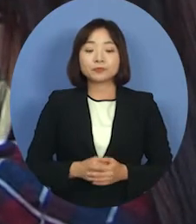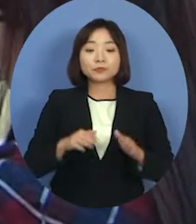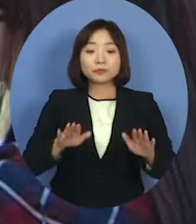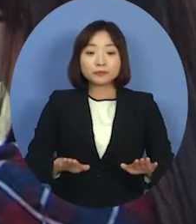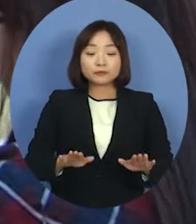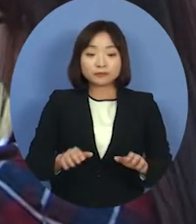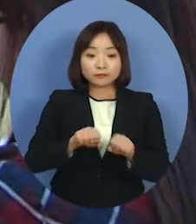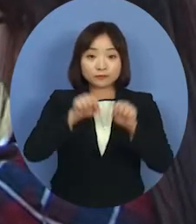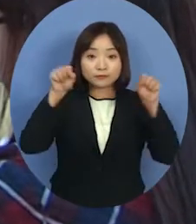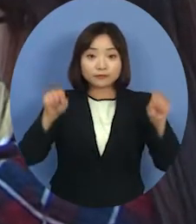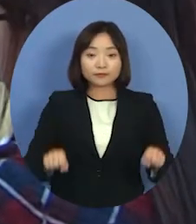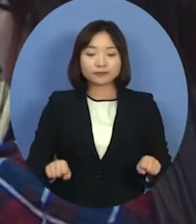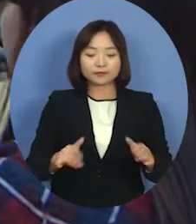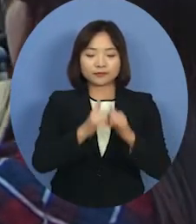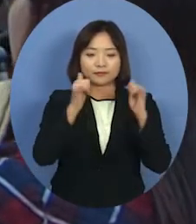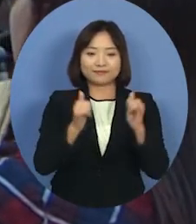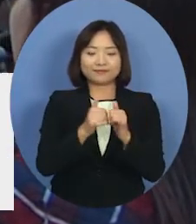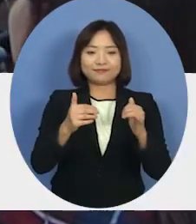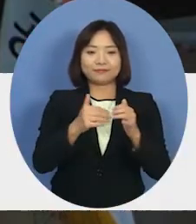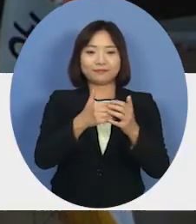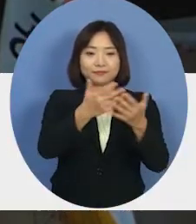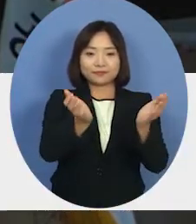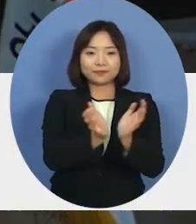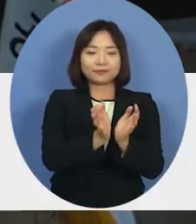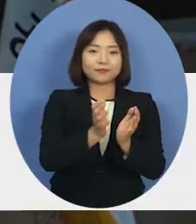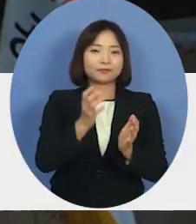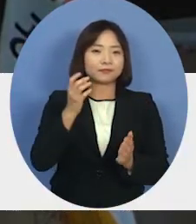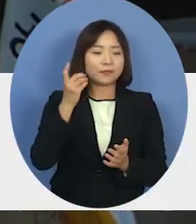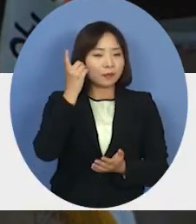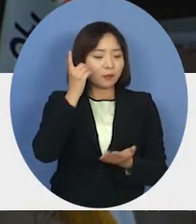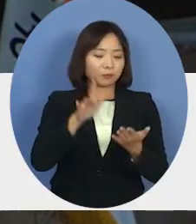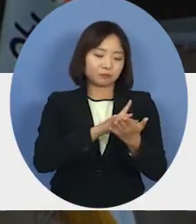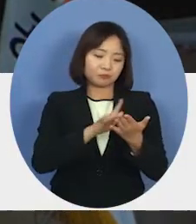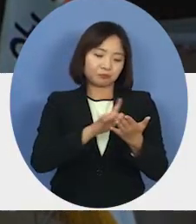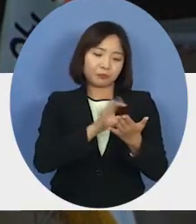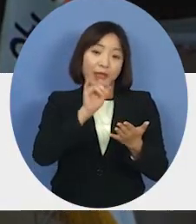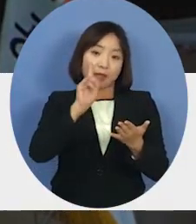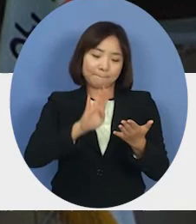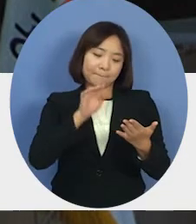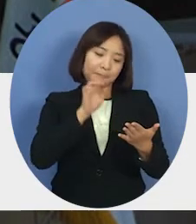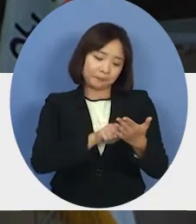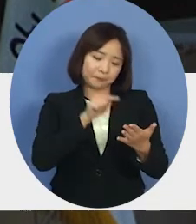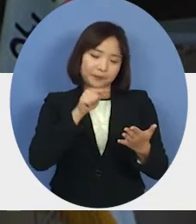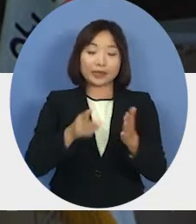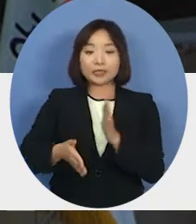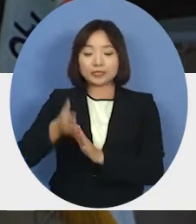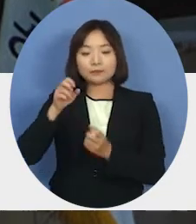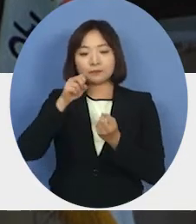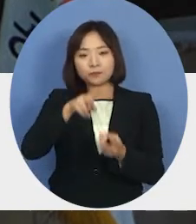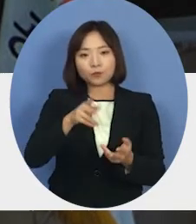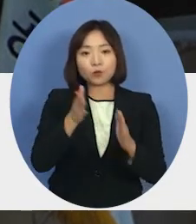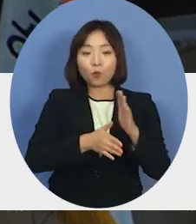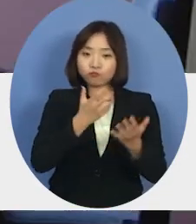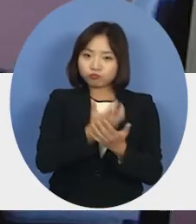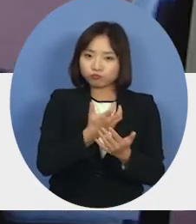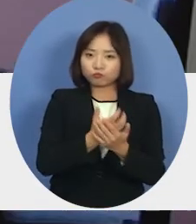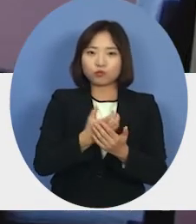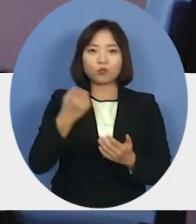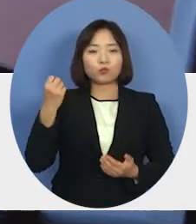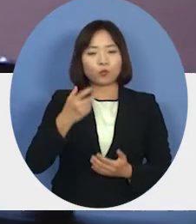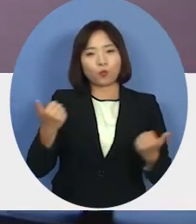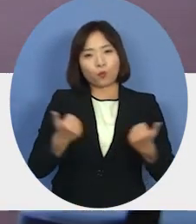이번에 구축한 시스템은 사회단체에서 에비나 스마트 소통의 톰 페이지에 접속하면 시에서 발송하는 공문서 는 물론